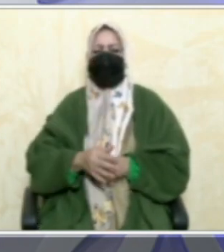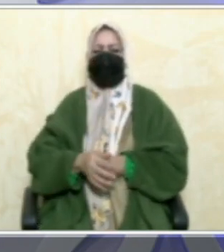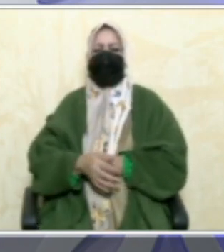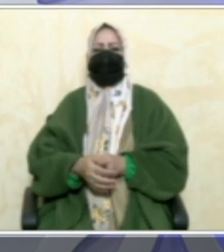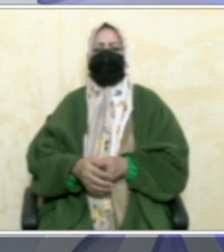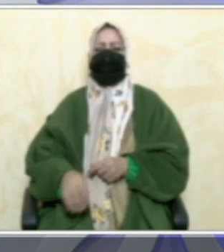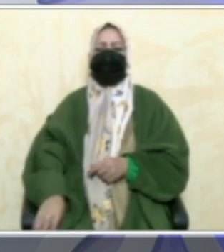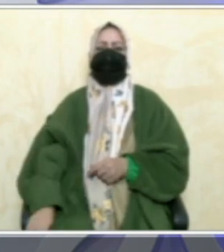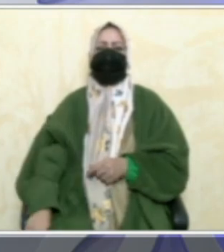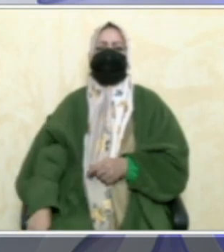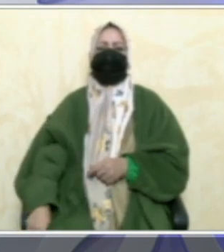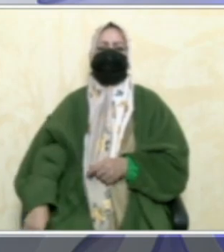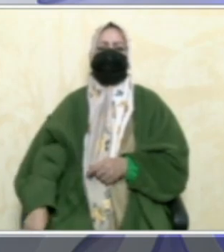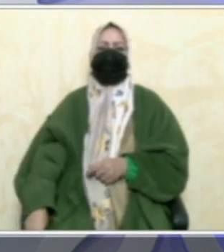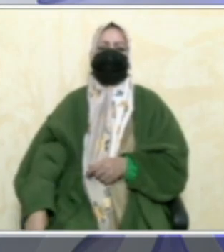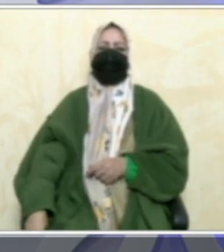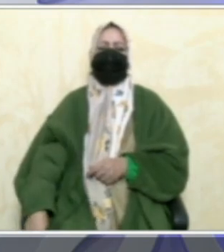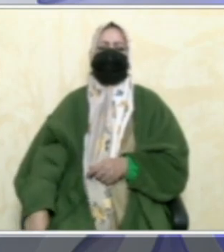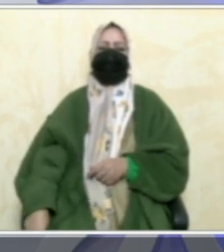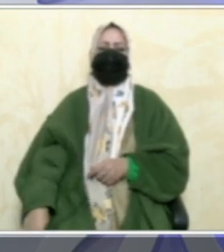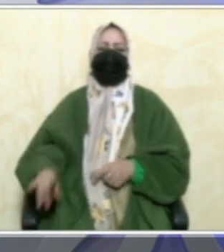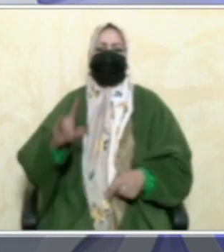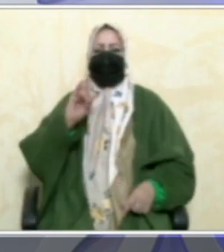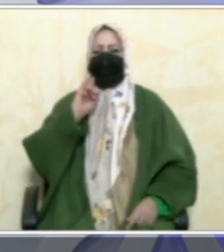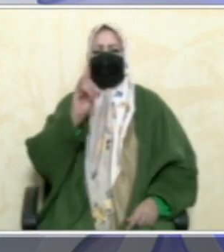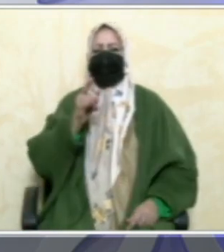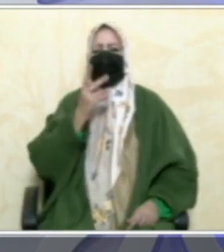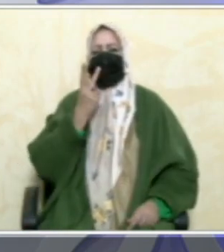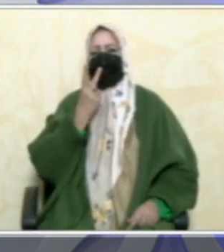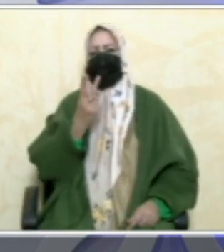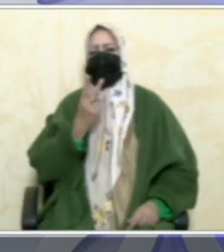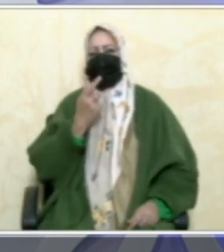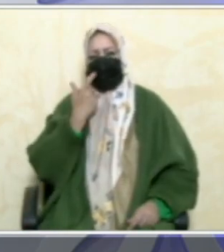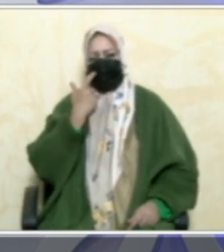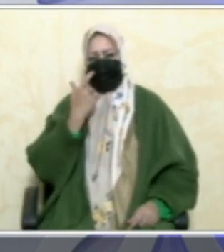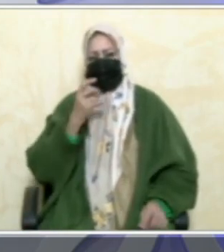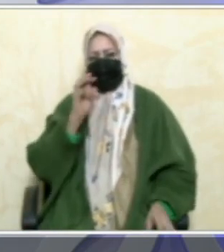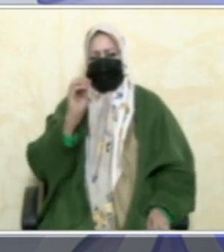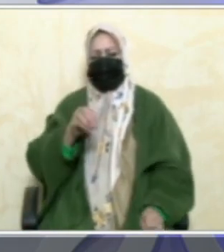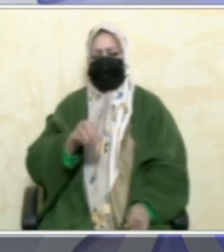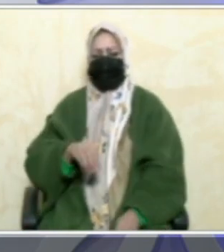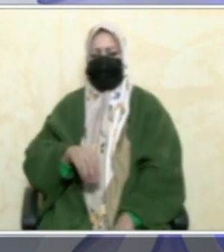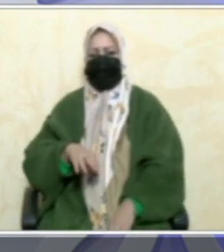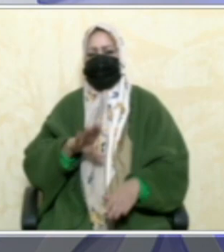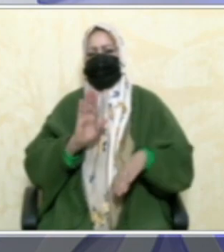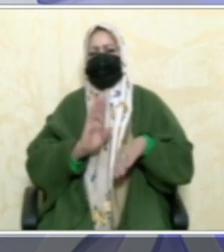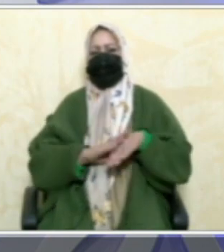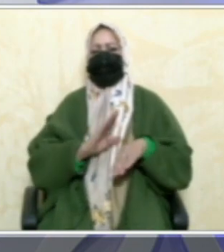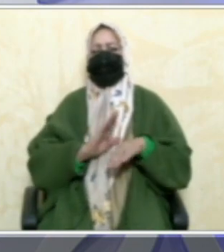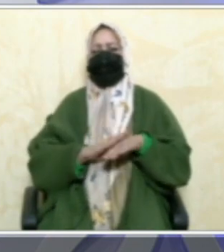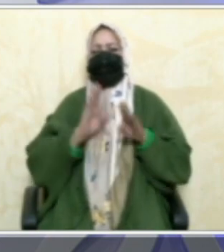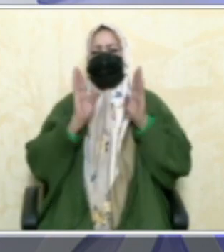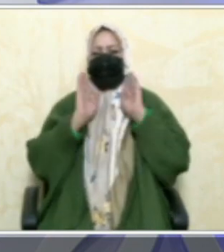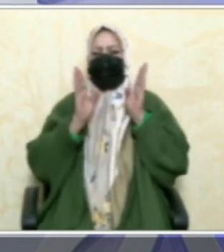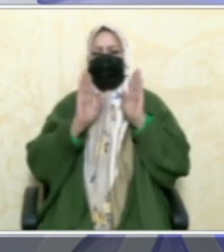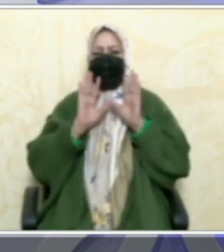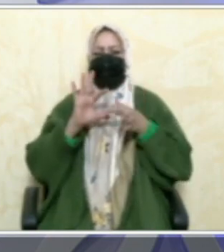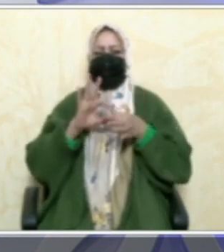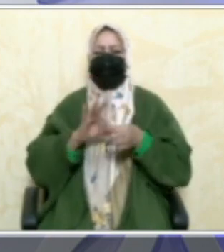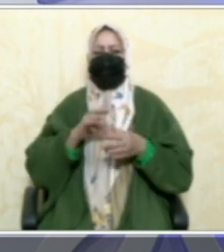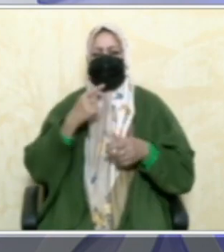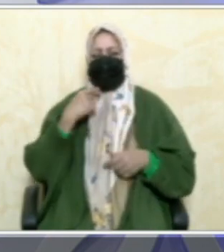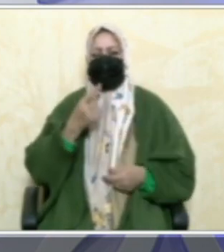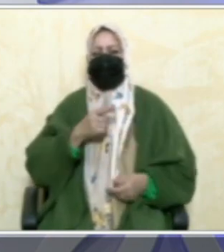ملاحظتان في وسائل التواصل الاجتماعي. الملاحظة الأولى